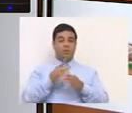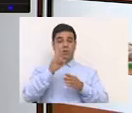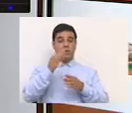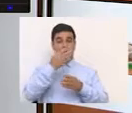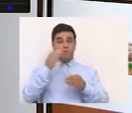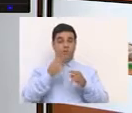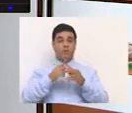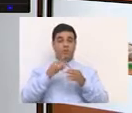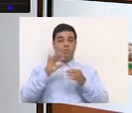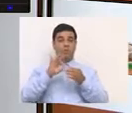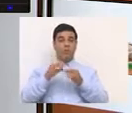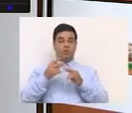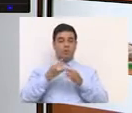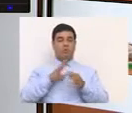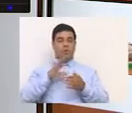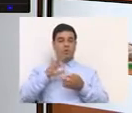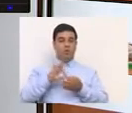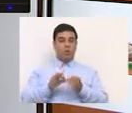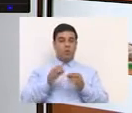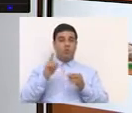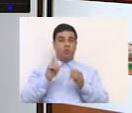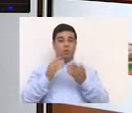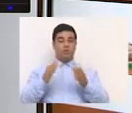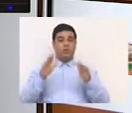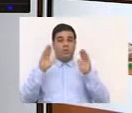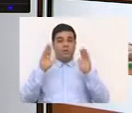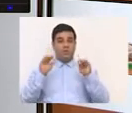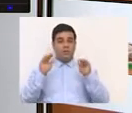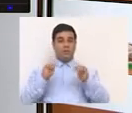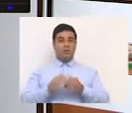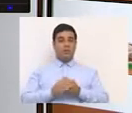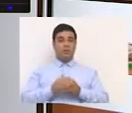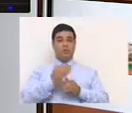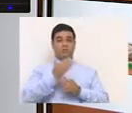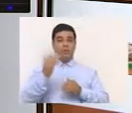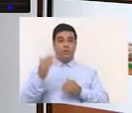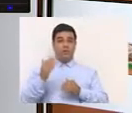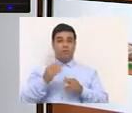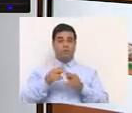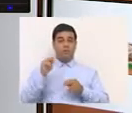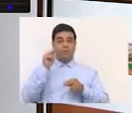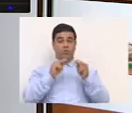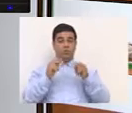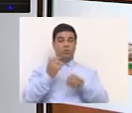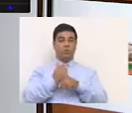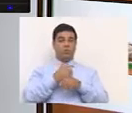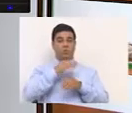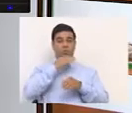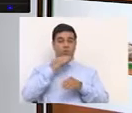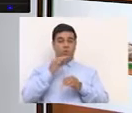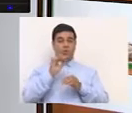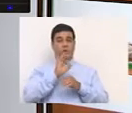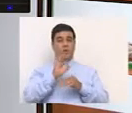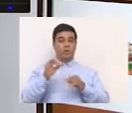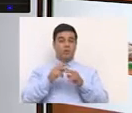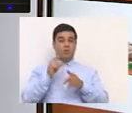предложения должны быть сложными. Ну что ж, до свидания. Вы выучили много